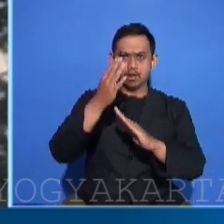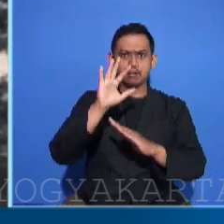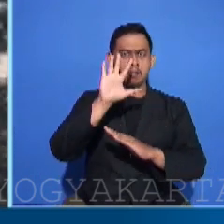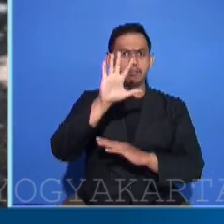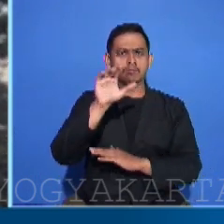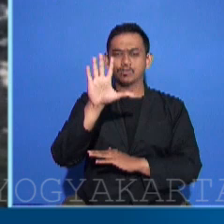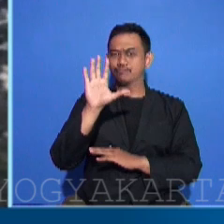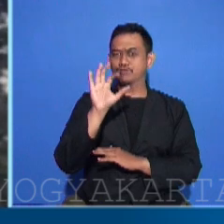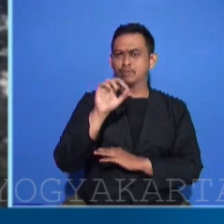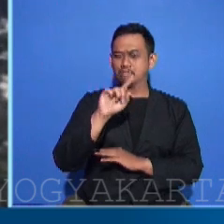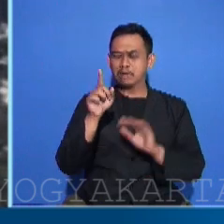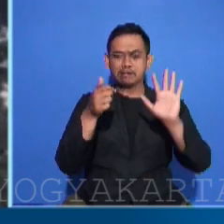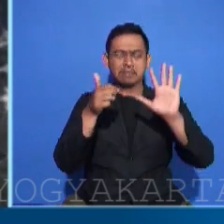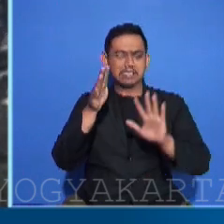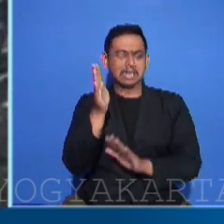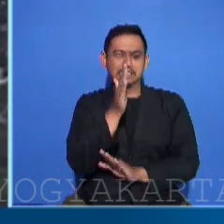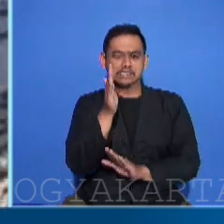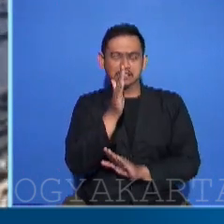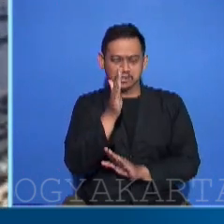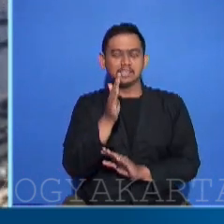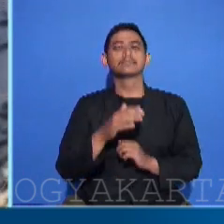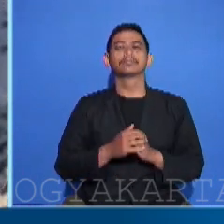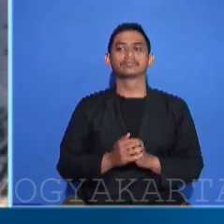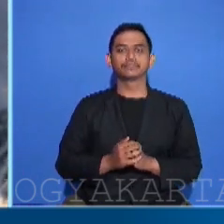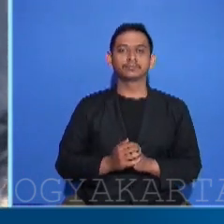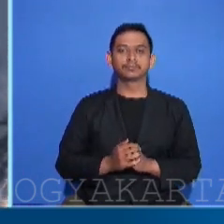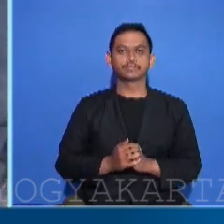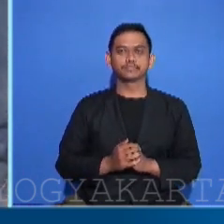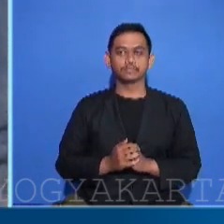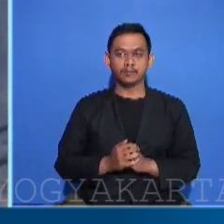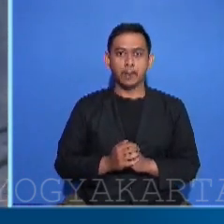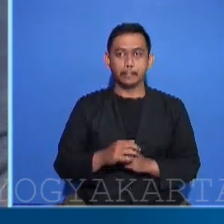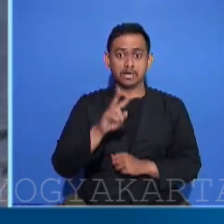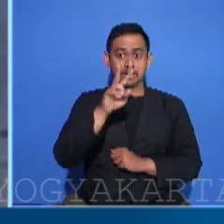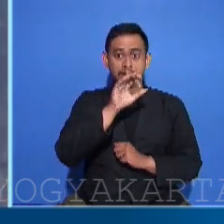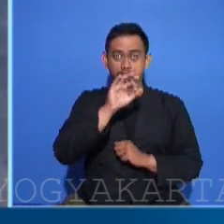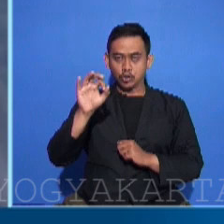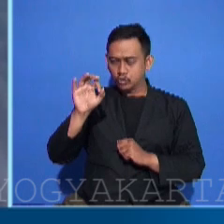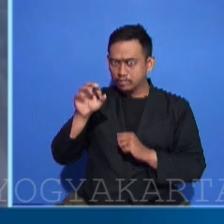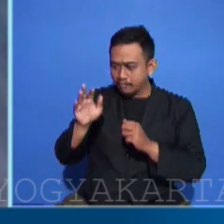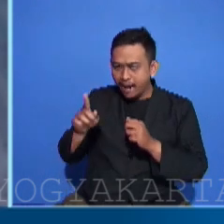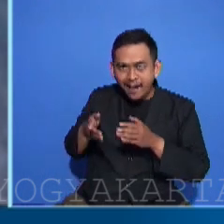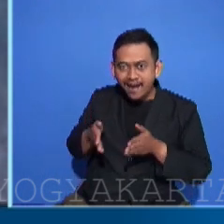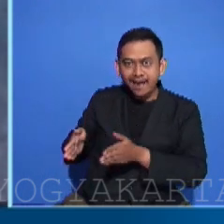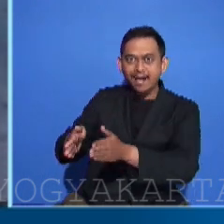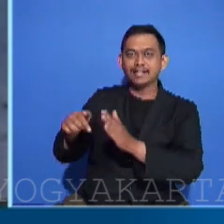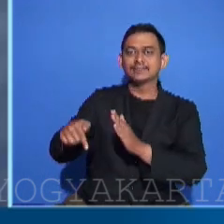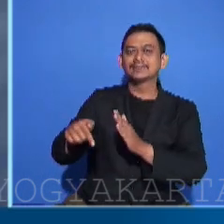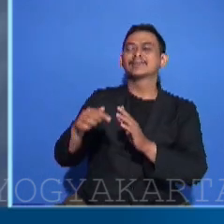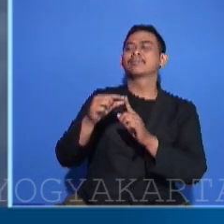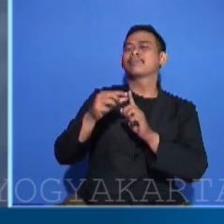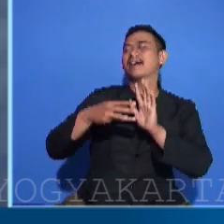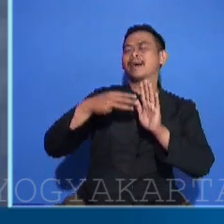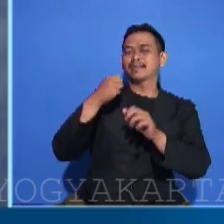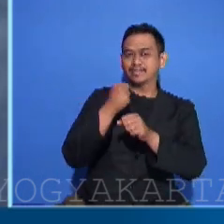05.559 luncuran awan panas Gunung Merapi sejauh 2000 meter mengarah ke barat daya ke kalibeng dan kaligrafi